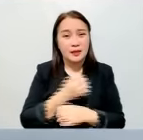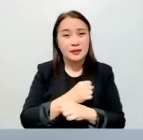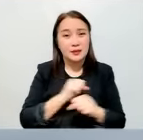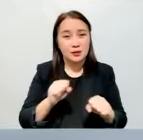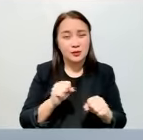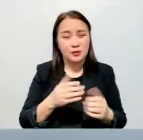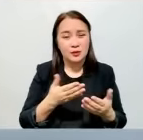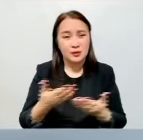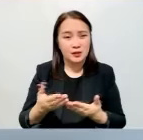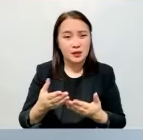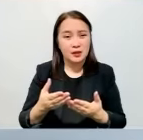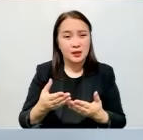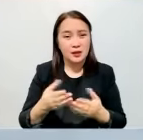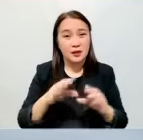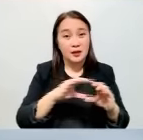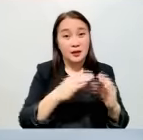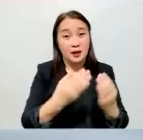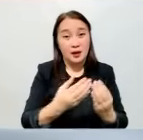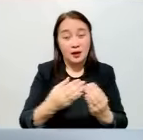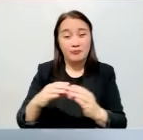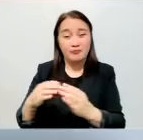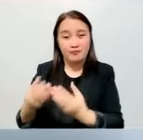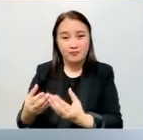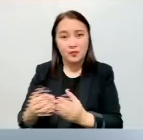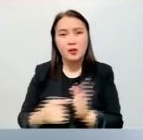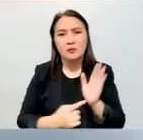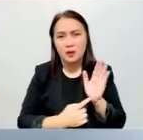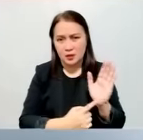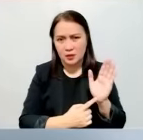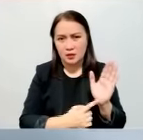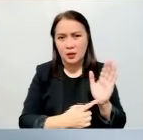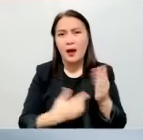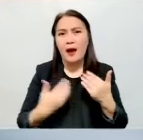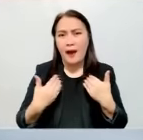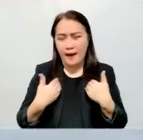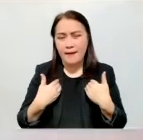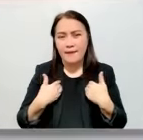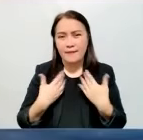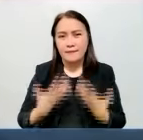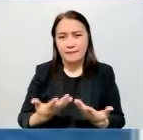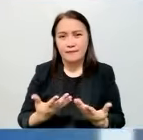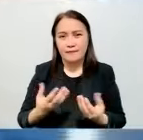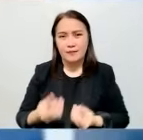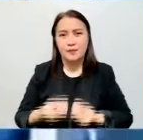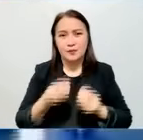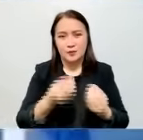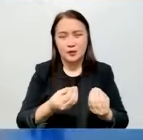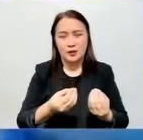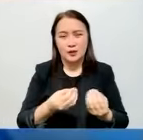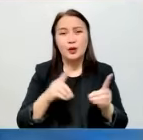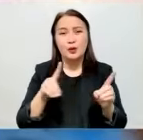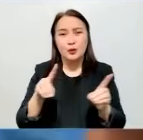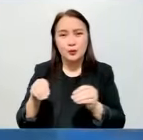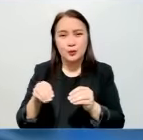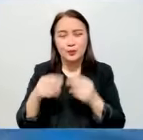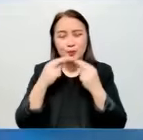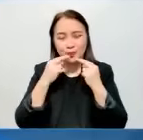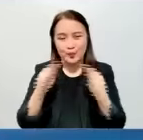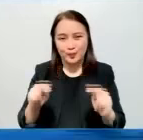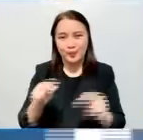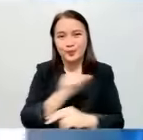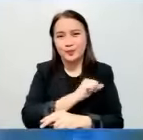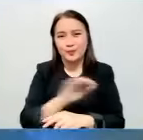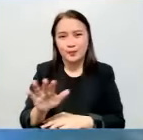Kumbaga, na ipapakita natin na meron tayong mabibigat na kontribusyon. Nagbabalita mula sa